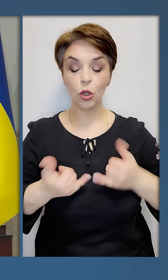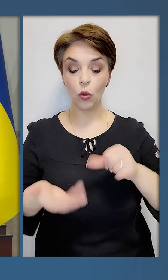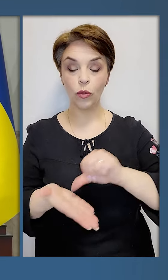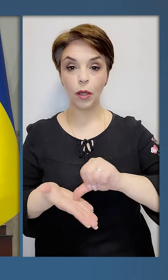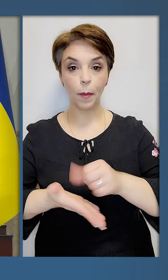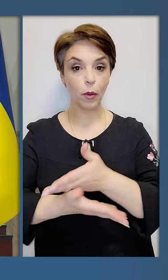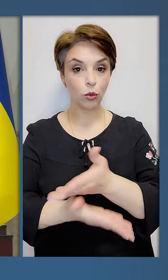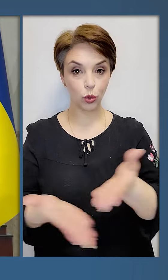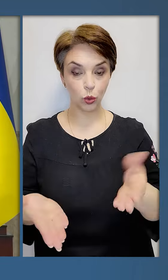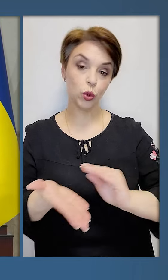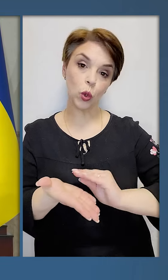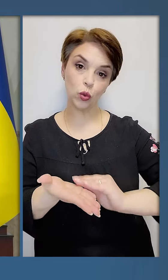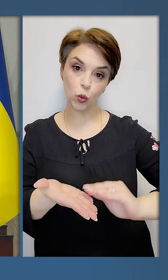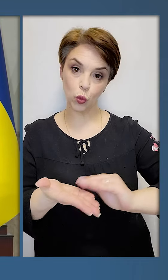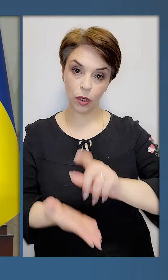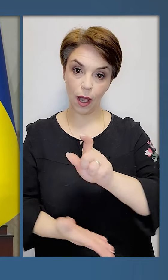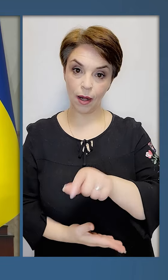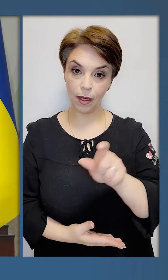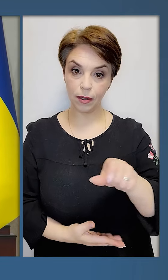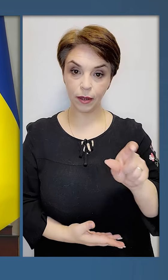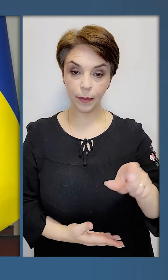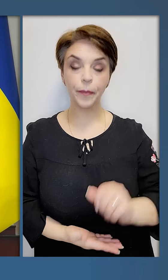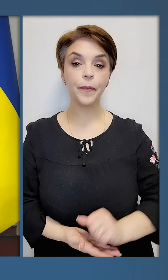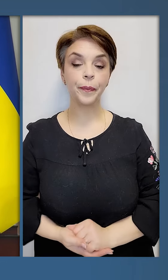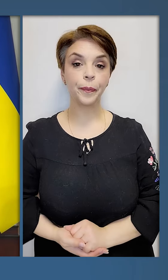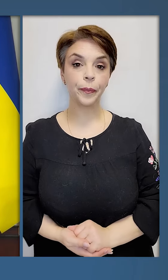шановні присутні, журналісти,